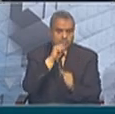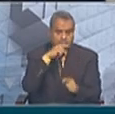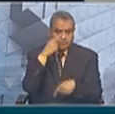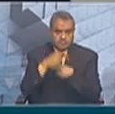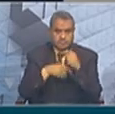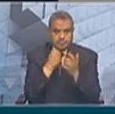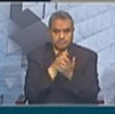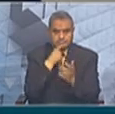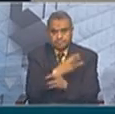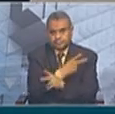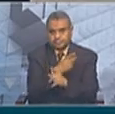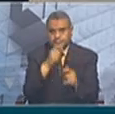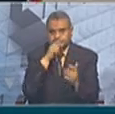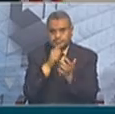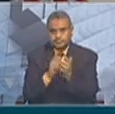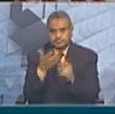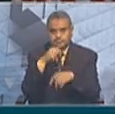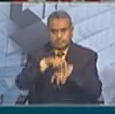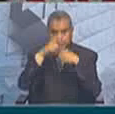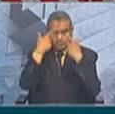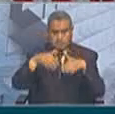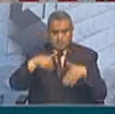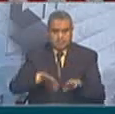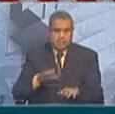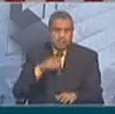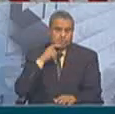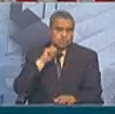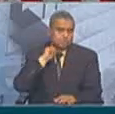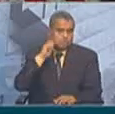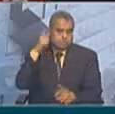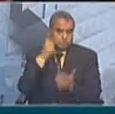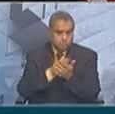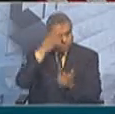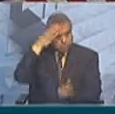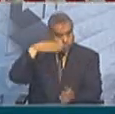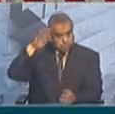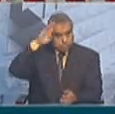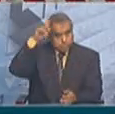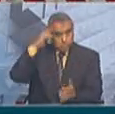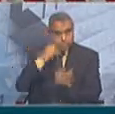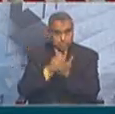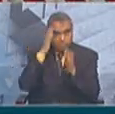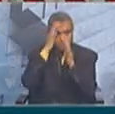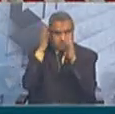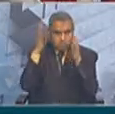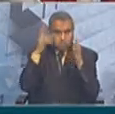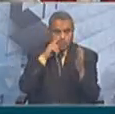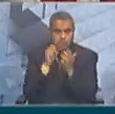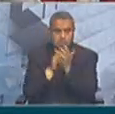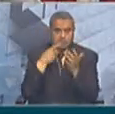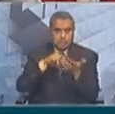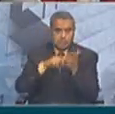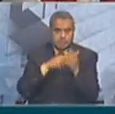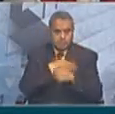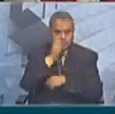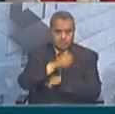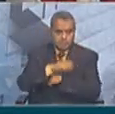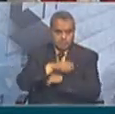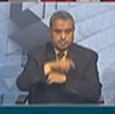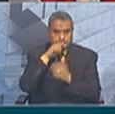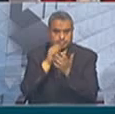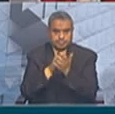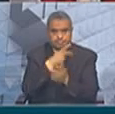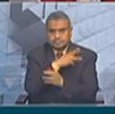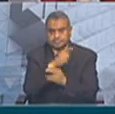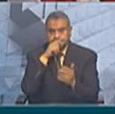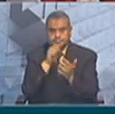قادة الغالبية الجمهورية في مجلس الشيوخ المكلف بالمصادقة على تعيين قضاة المحكمة العليا قالوا إن